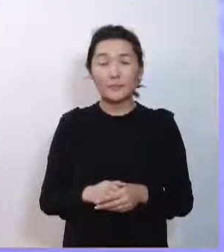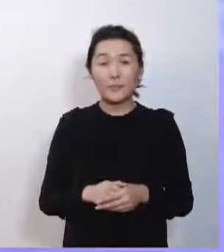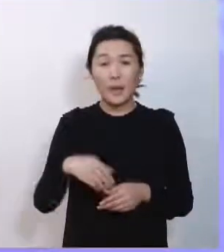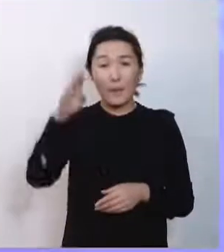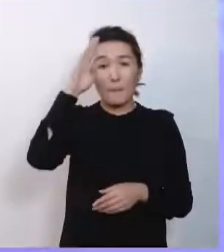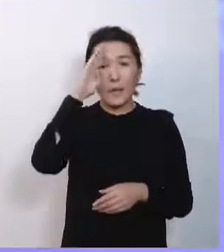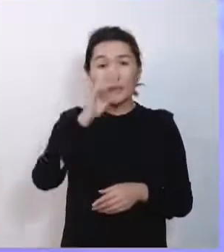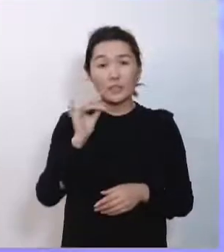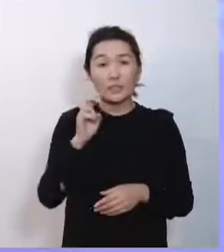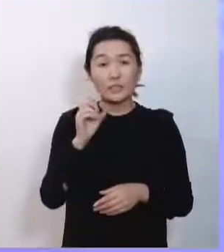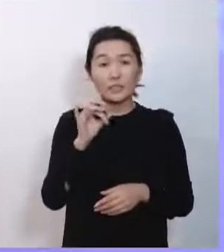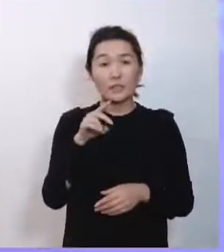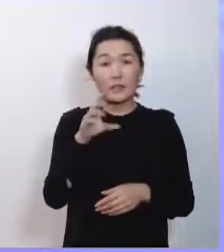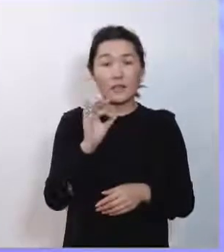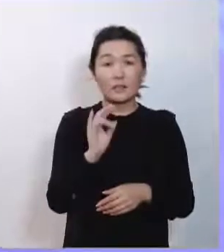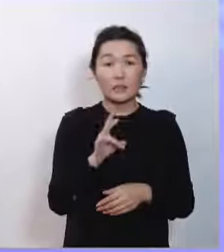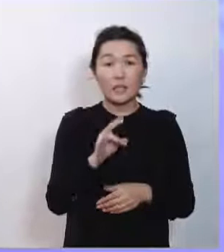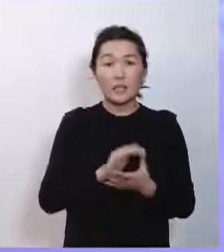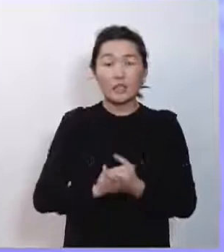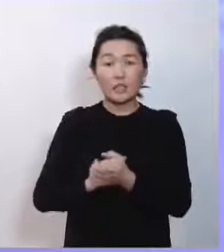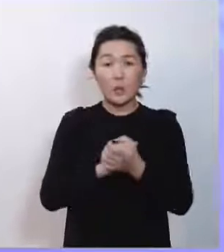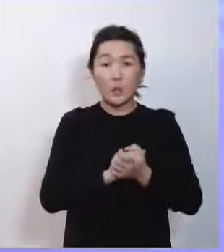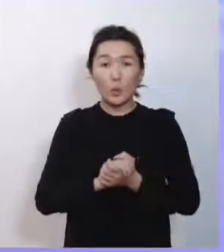Малыш и Карлсон дружат.